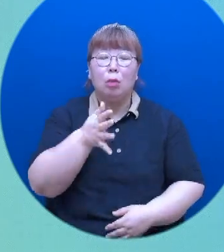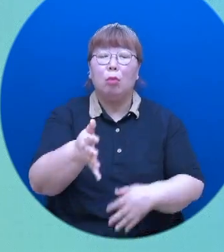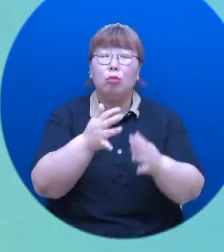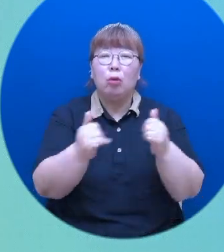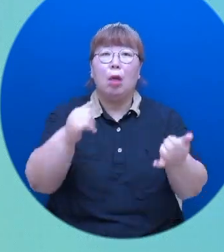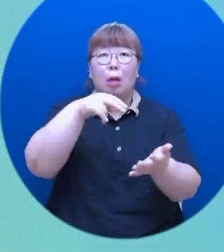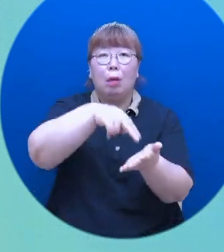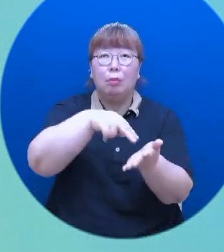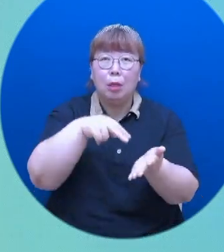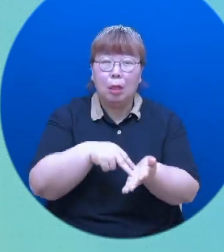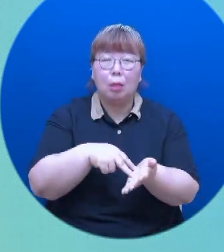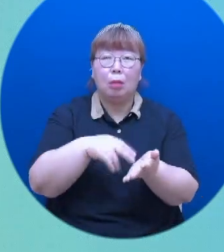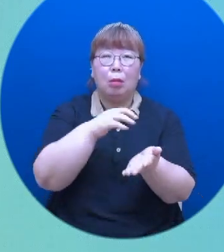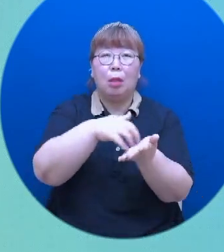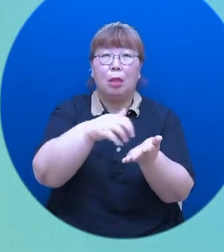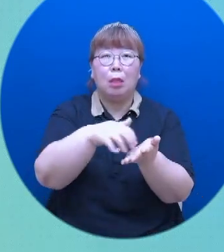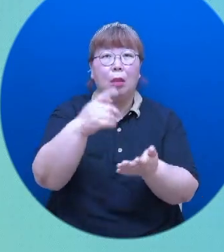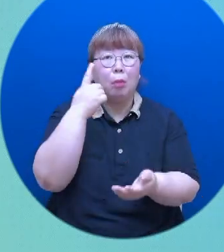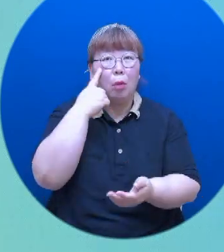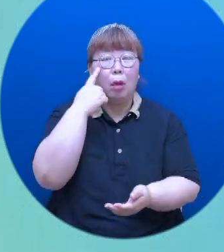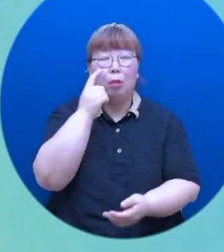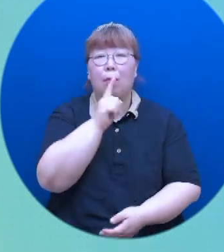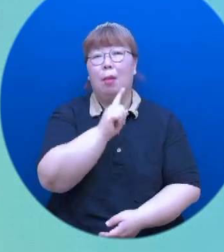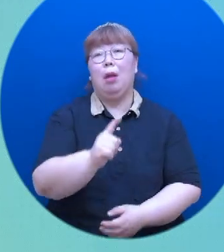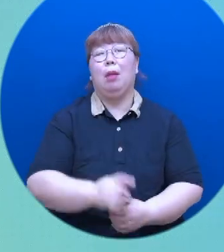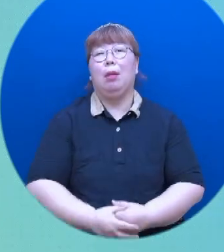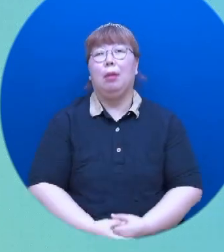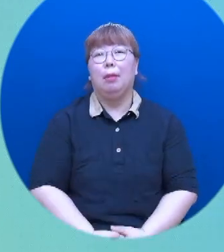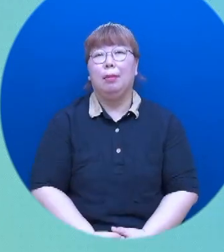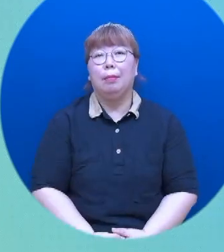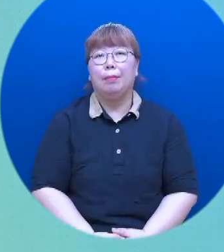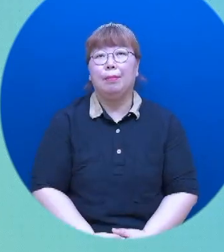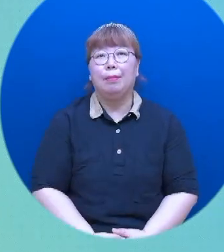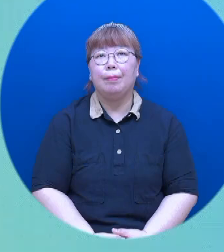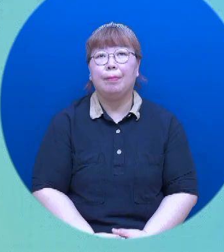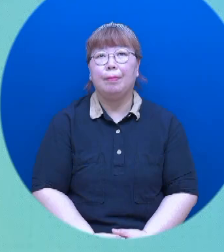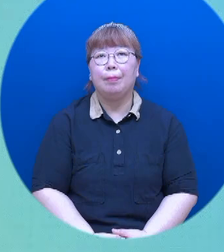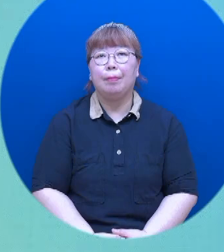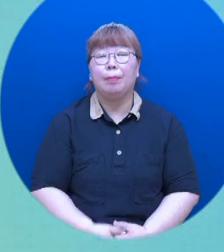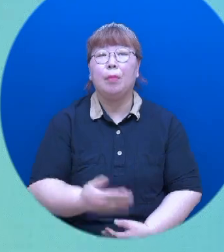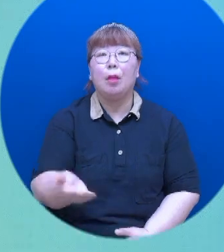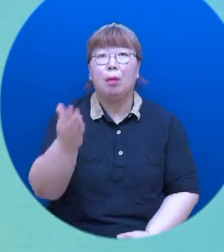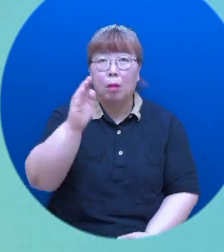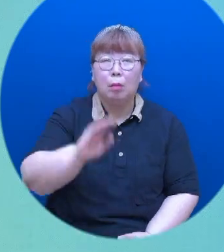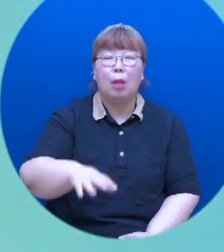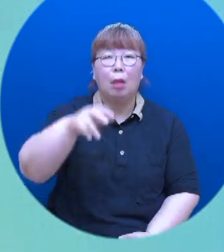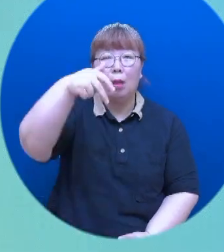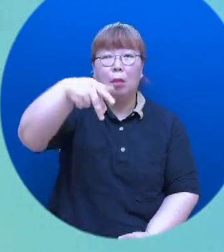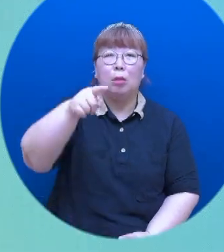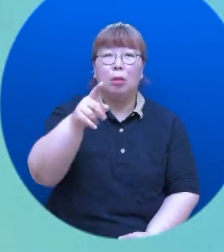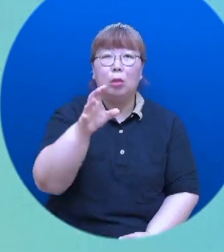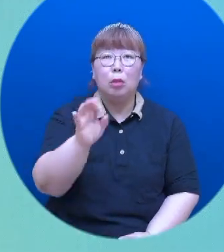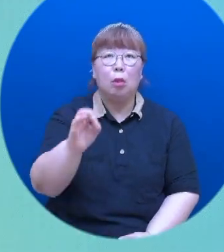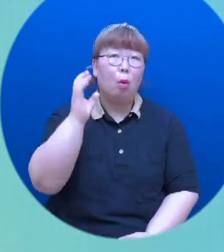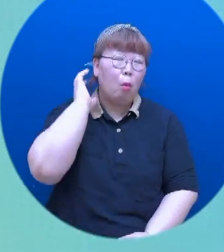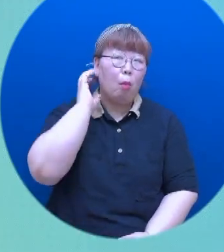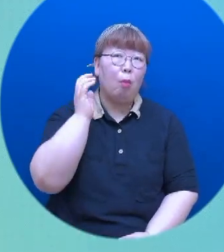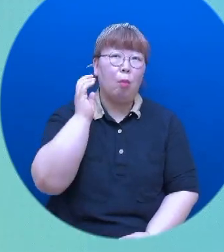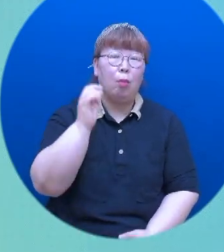입장에서 산술해 보십시오. 과제를 주죠. 그런데 정주영 회장만은